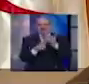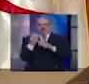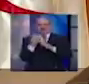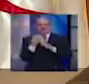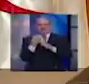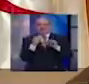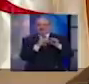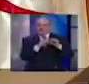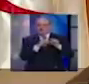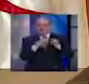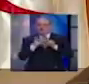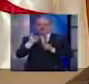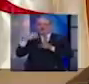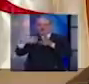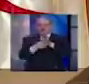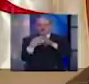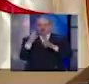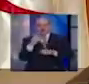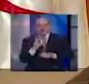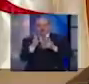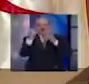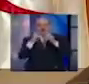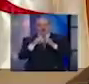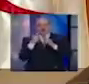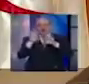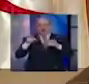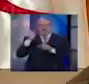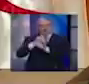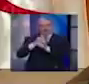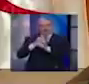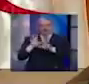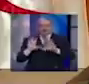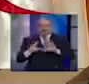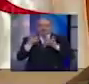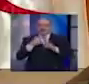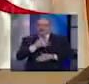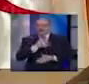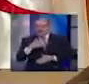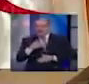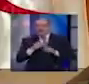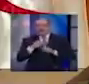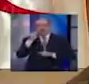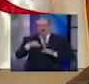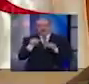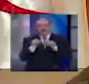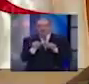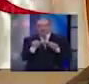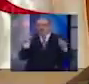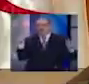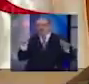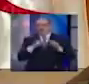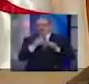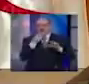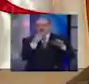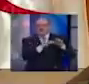mais 445 millions d'habitants, 45 millions d'habitants, plus 11 millions de salariés,